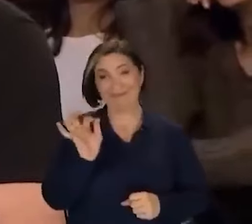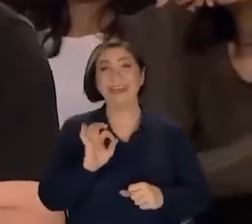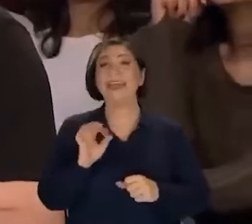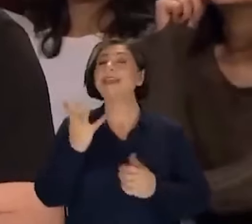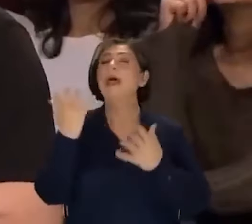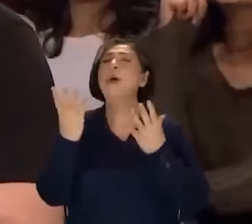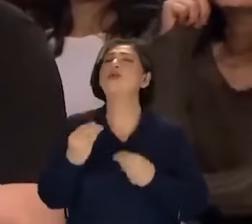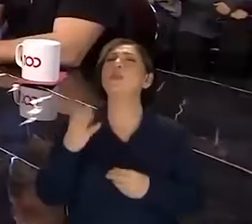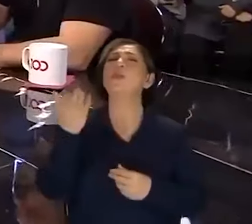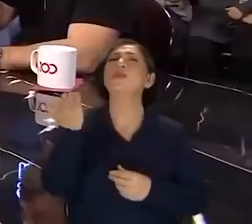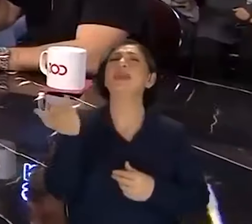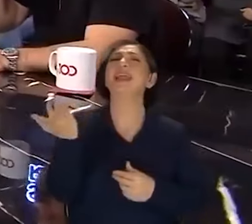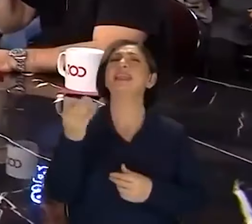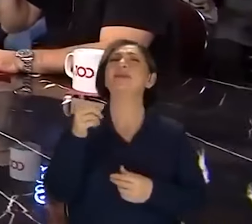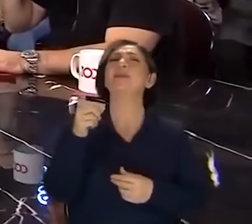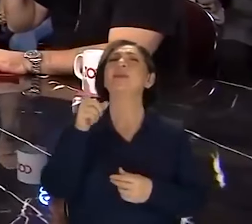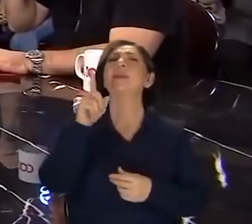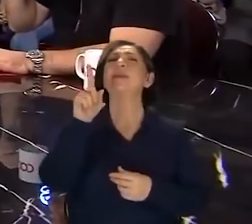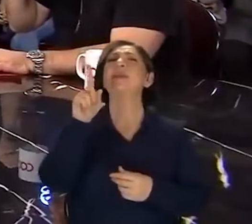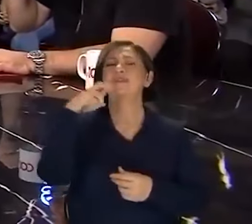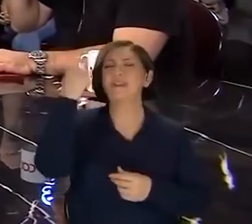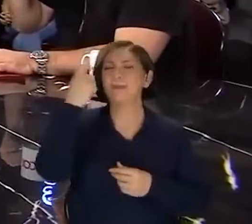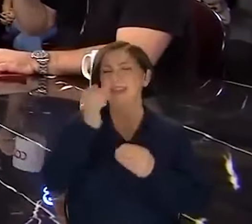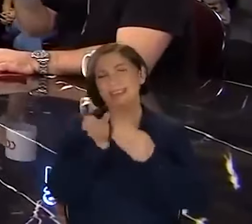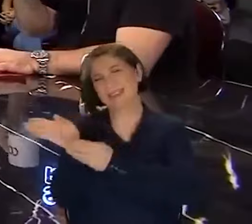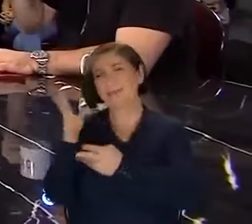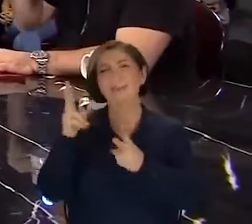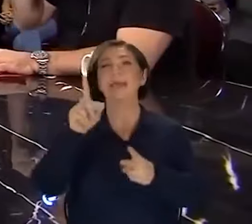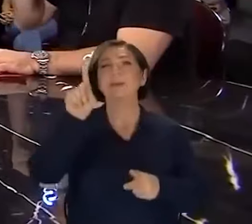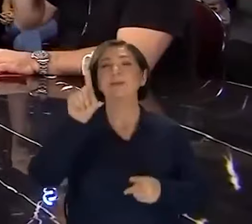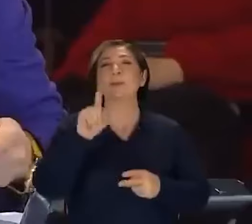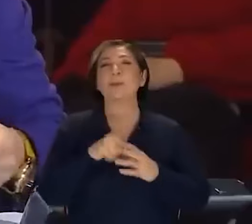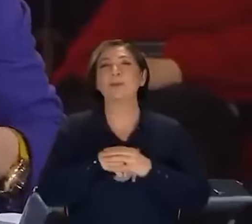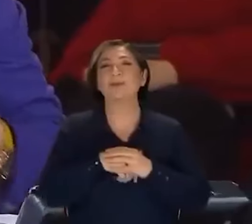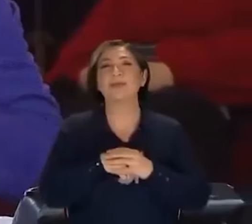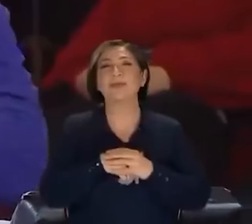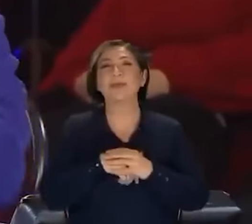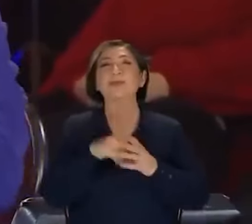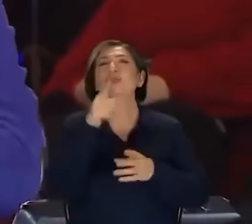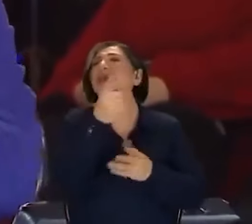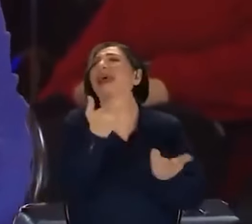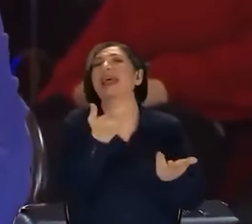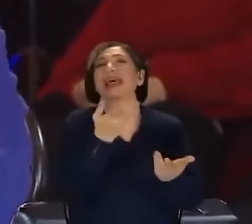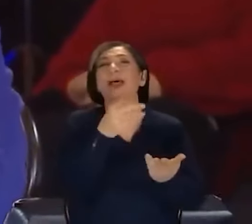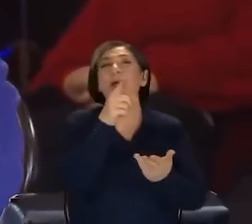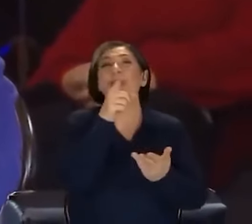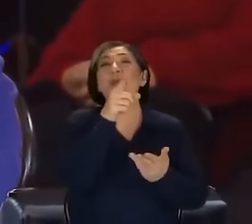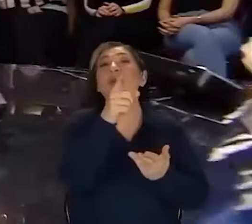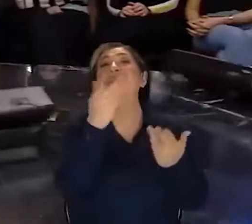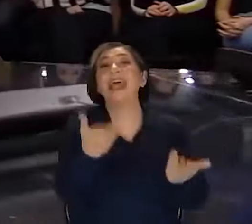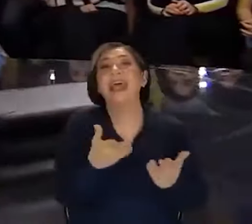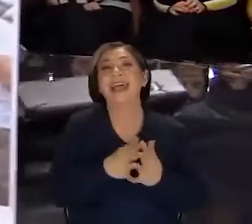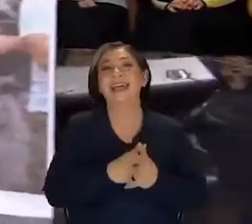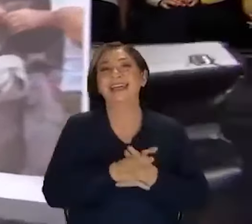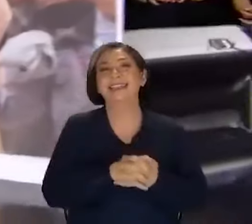Ben bir dakika bu ne Bir dakika dur pardon biraz filmden çıkabilir miyim Estağfurullah A bu neydi ya bu dönem değil